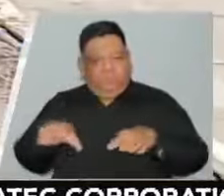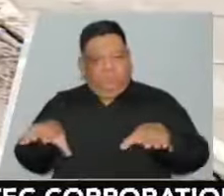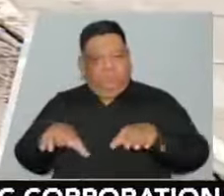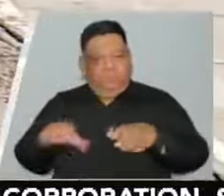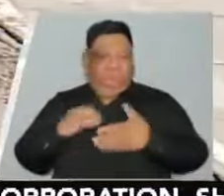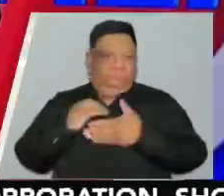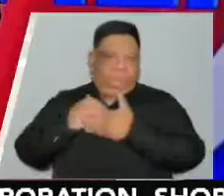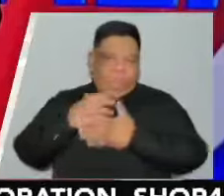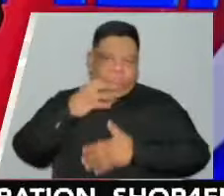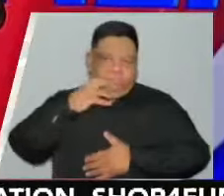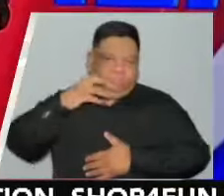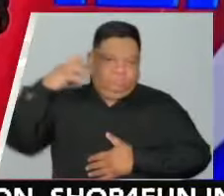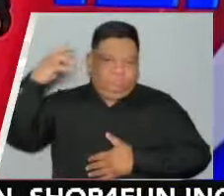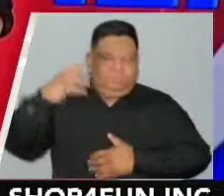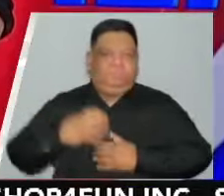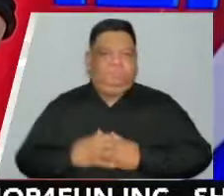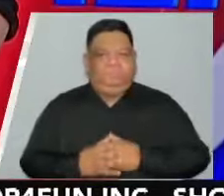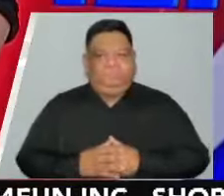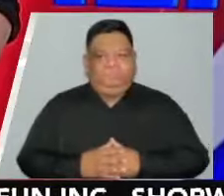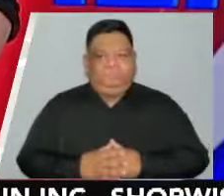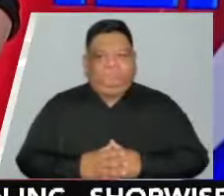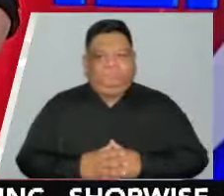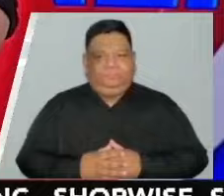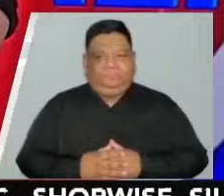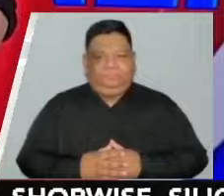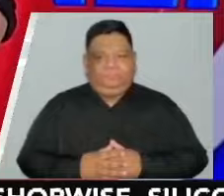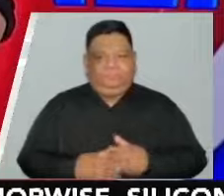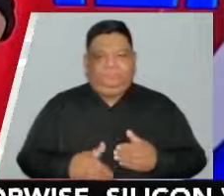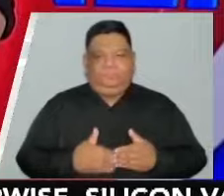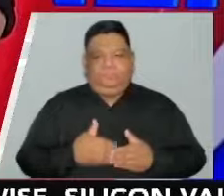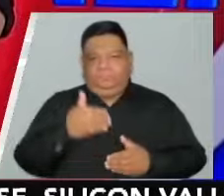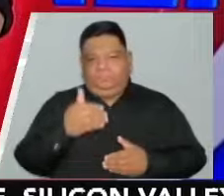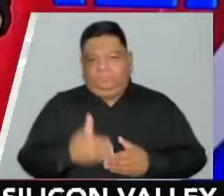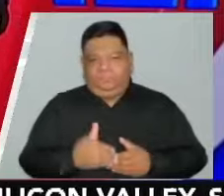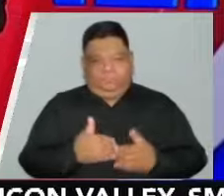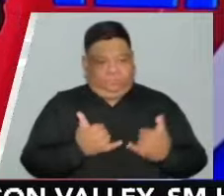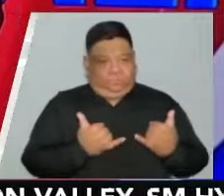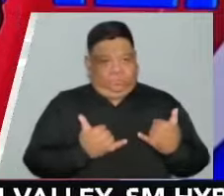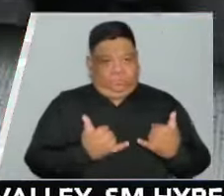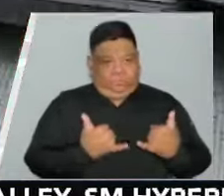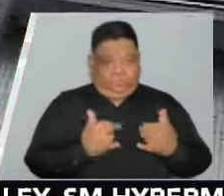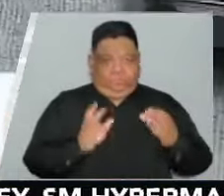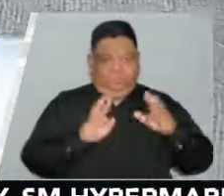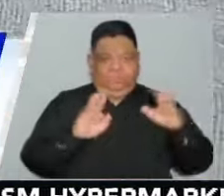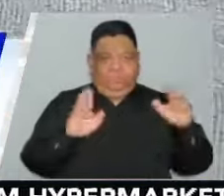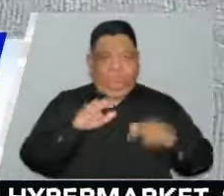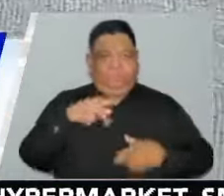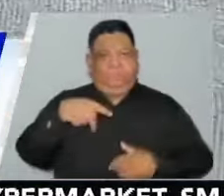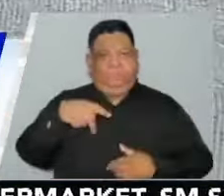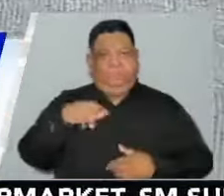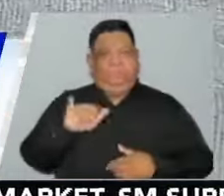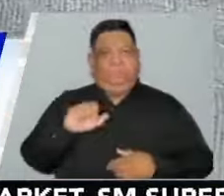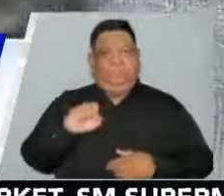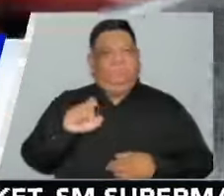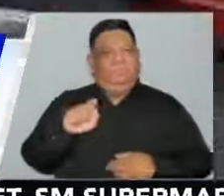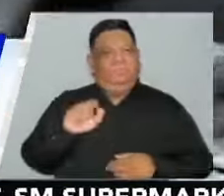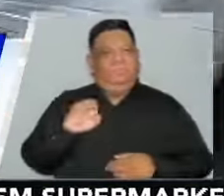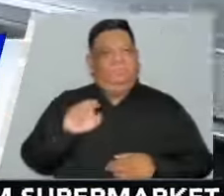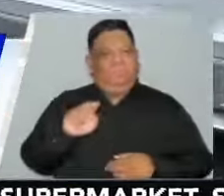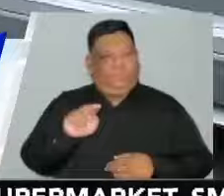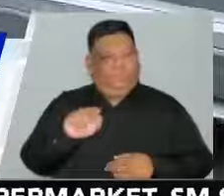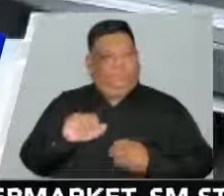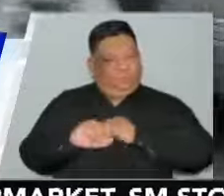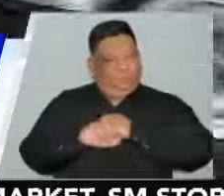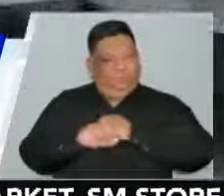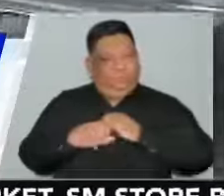init. Simula ngayong araw, magtitigil pasada muli ang grupong Piston bilang protesta sa PUV Modernization